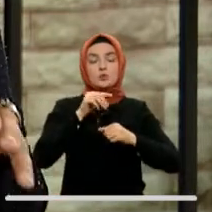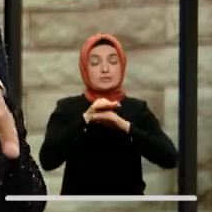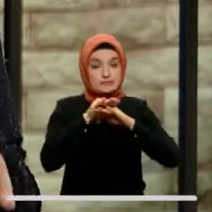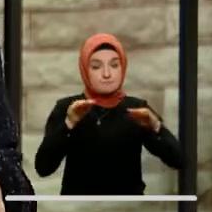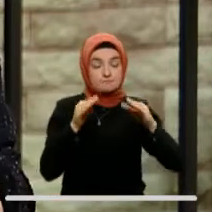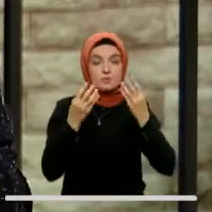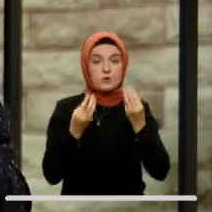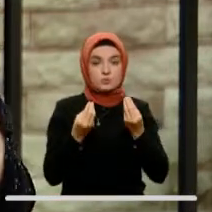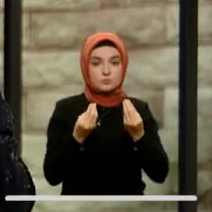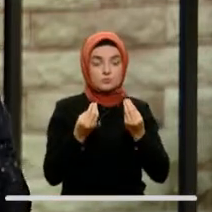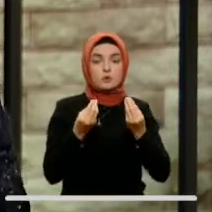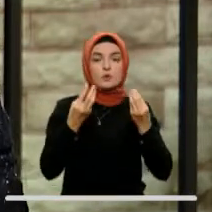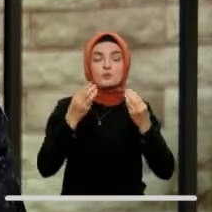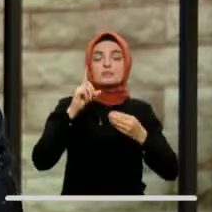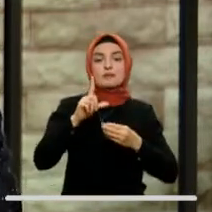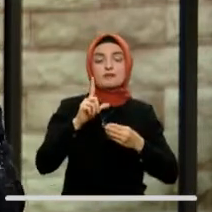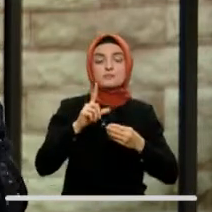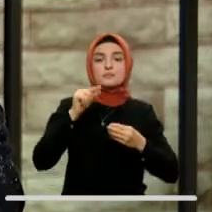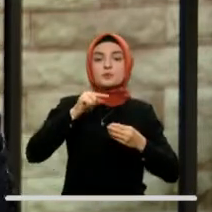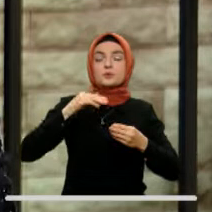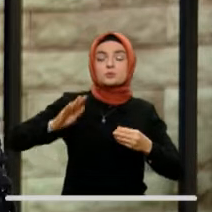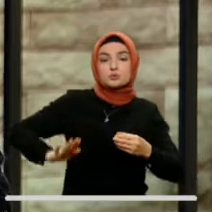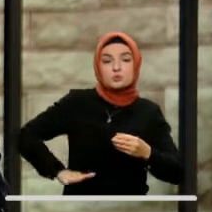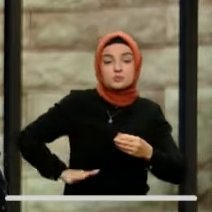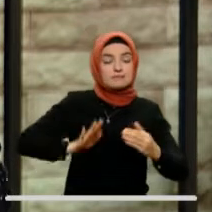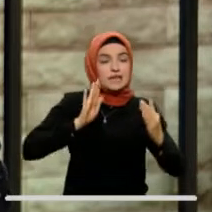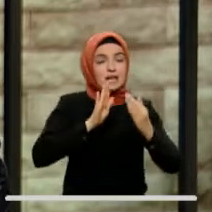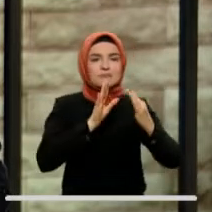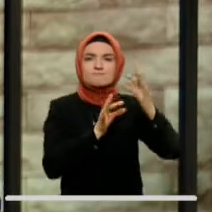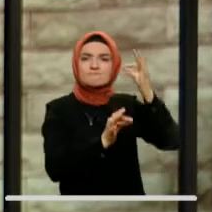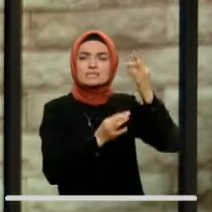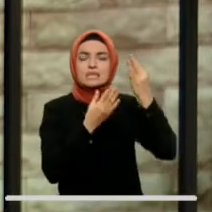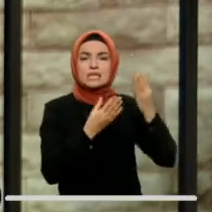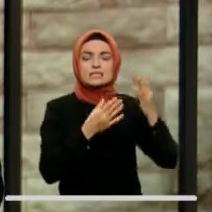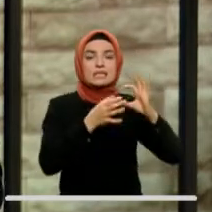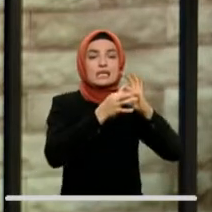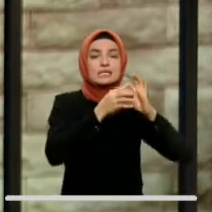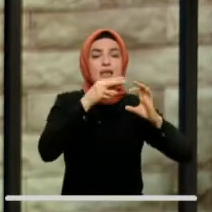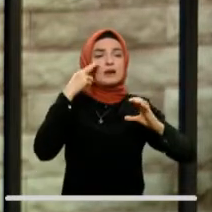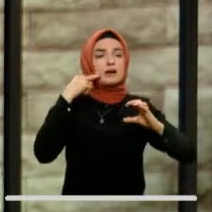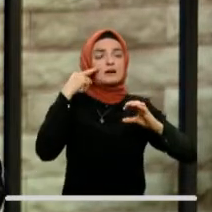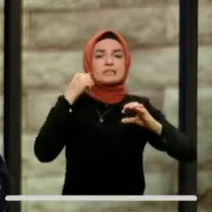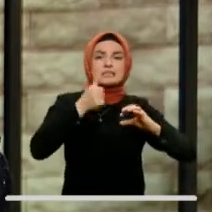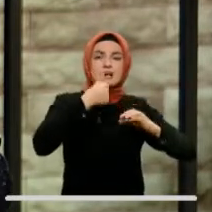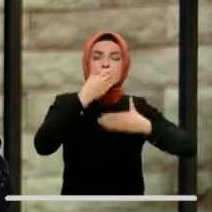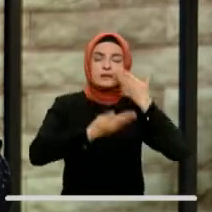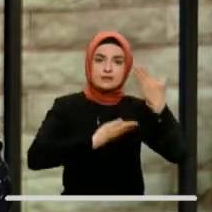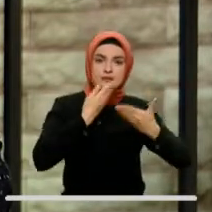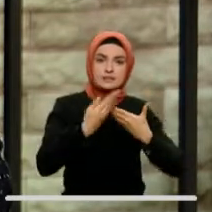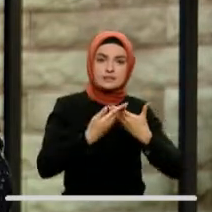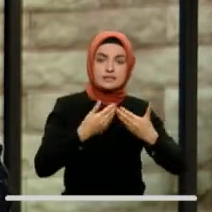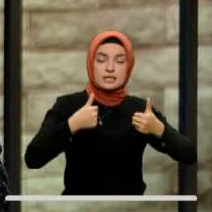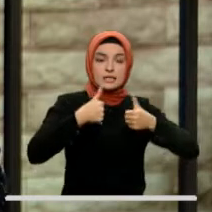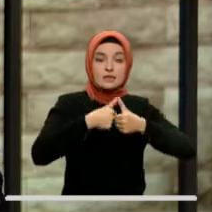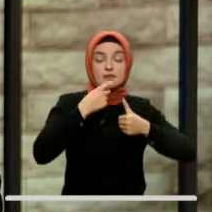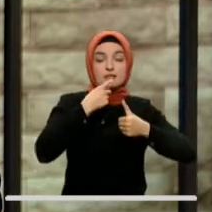Yani çocuklarımıza evlilikle ilgili, karşı cinsle ilgili ahlaki değerleri anlatırken evlilik